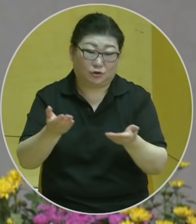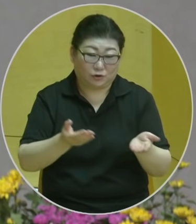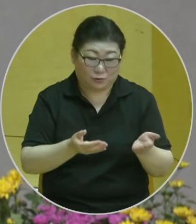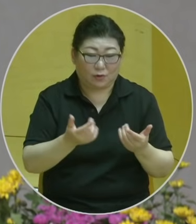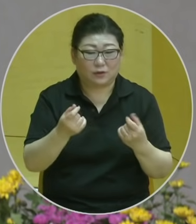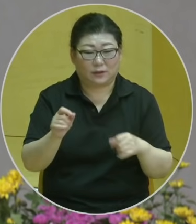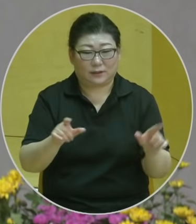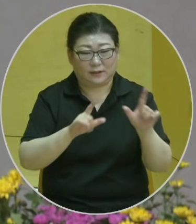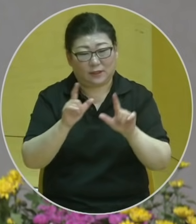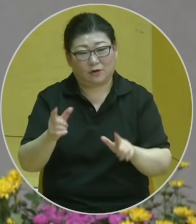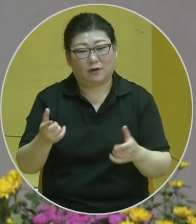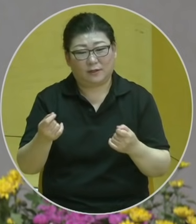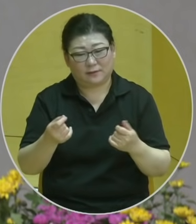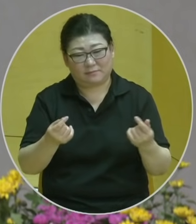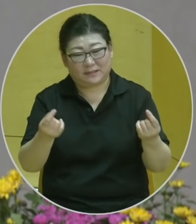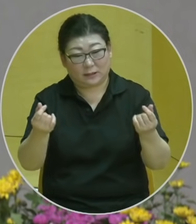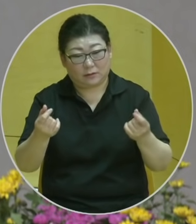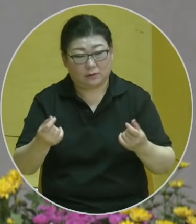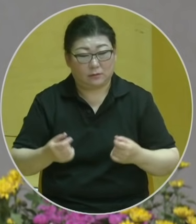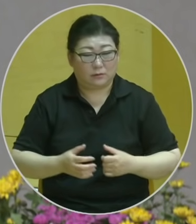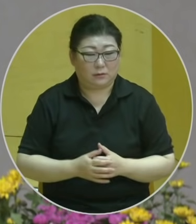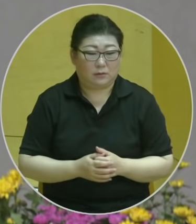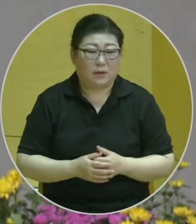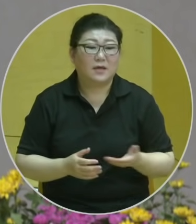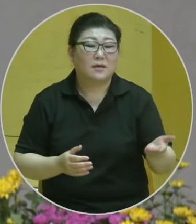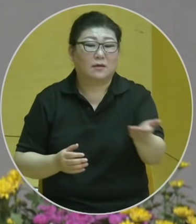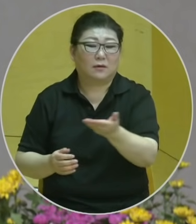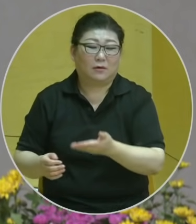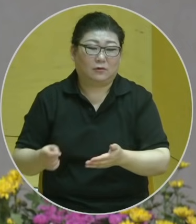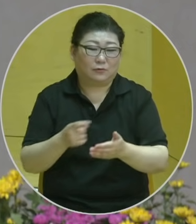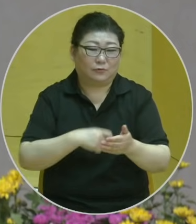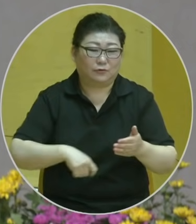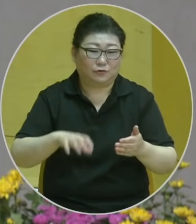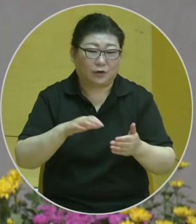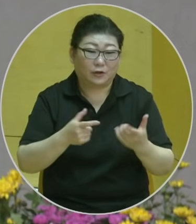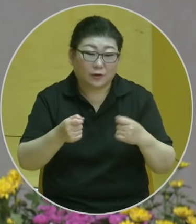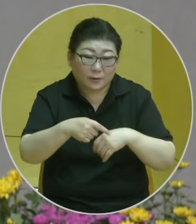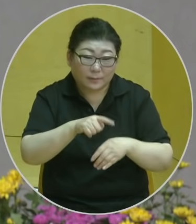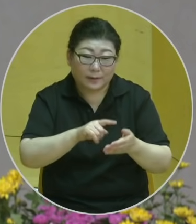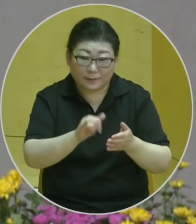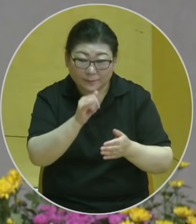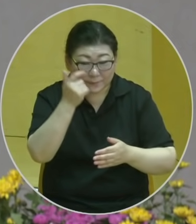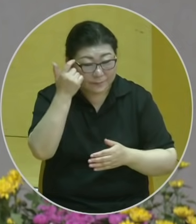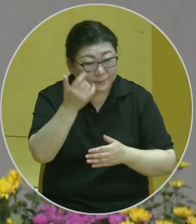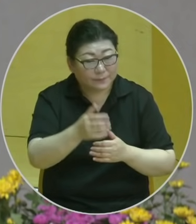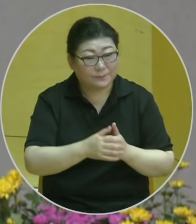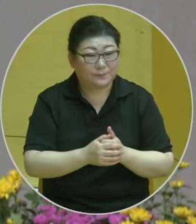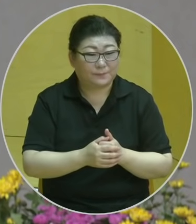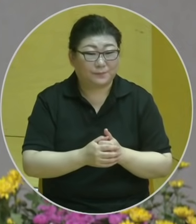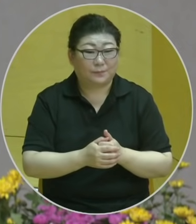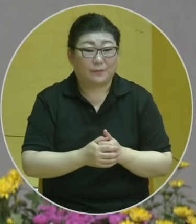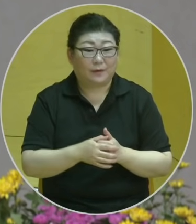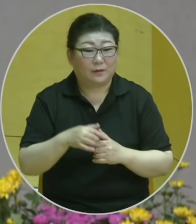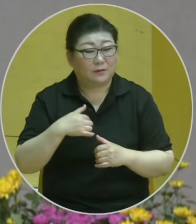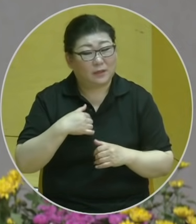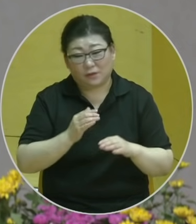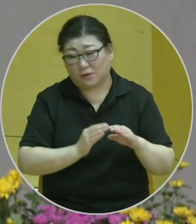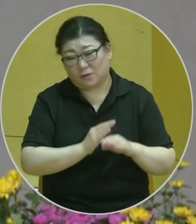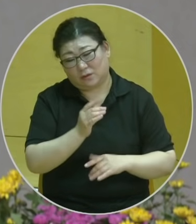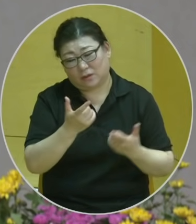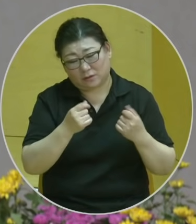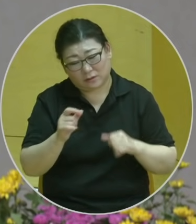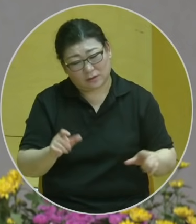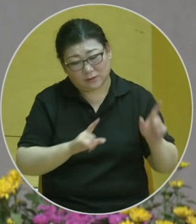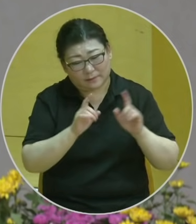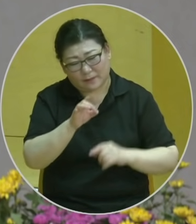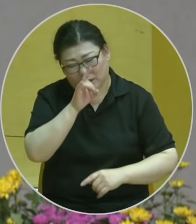해봅니다. 사랑하는 여러분, 여러분 중에도 그런 마음 혹시 갖고 계신 분이 있습니까? 내가 더 이상 이렇게 살아서는 안